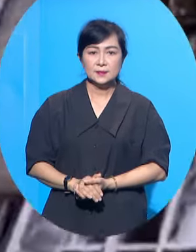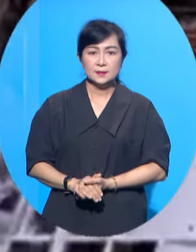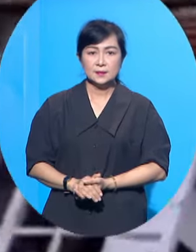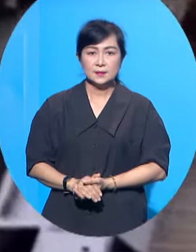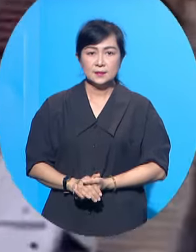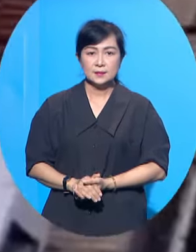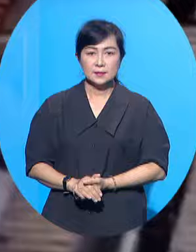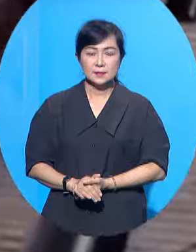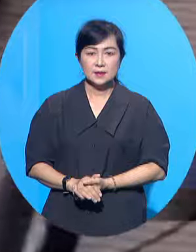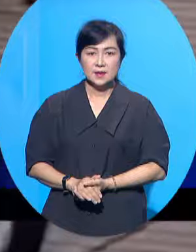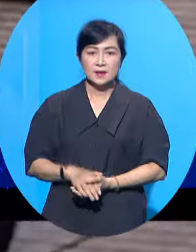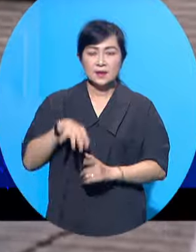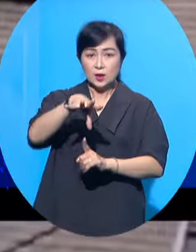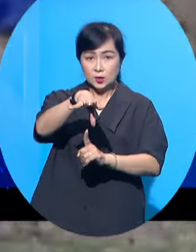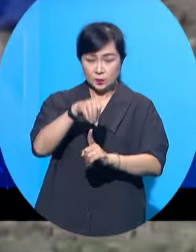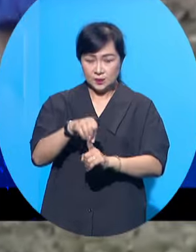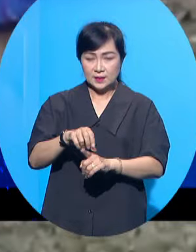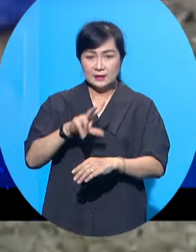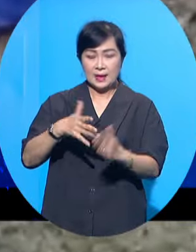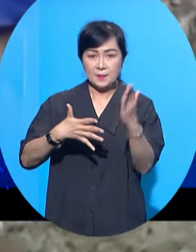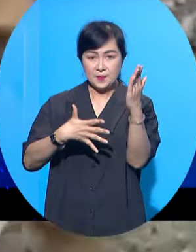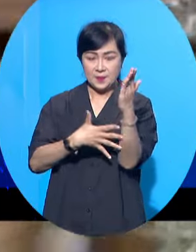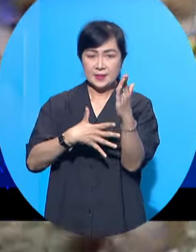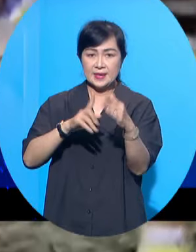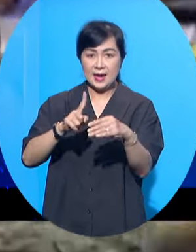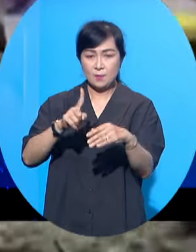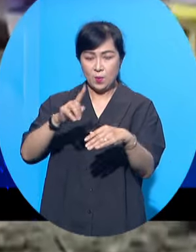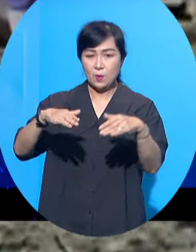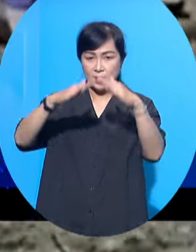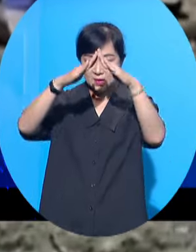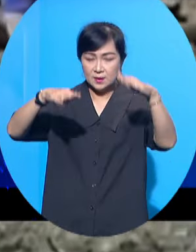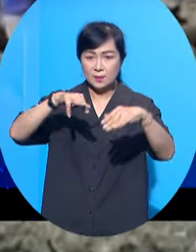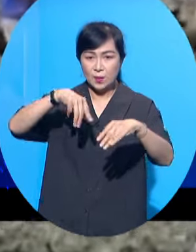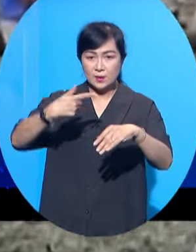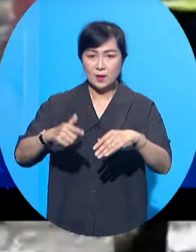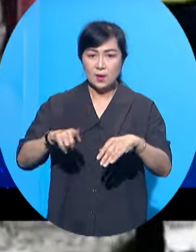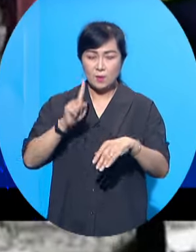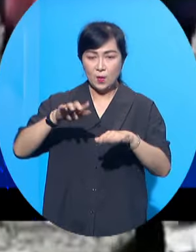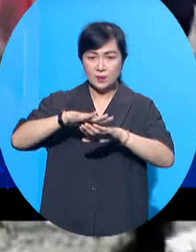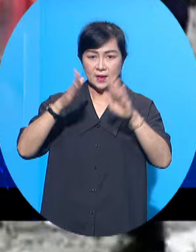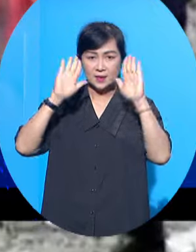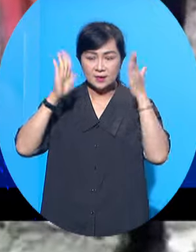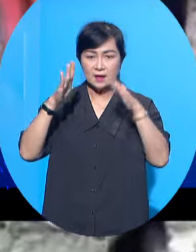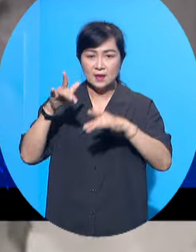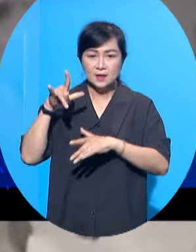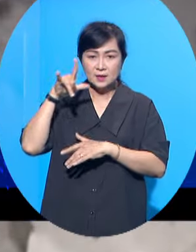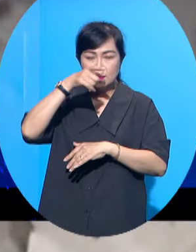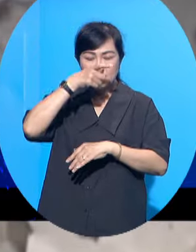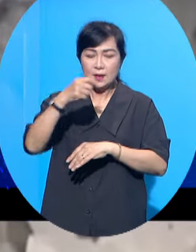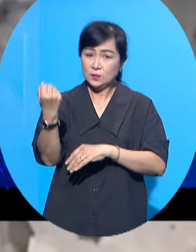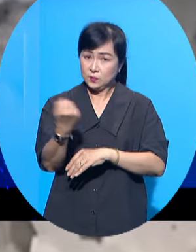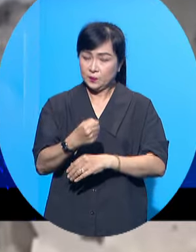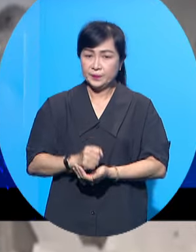micol theo truyền thông địa phương tám tòa nhà một trường mẫu giáo một sân chơi ở micola đã bị tên lửa của Nga bắn